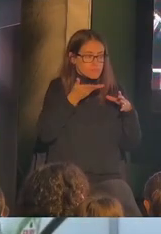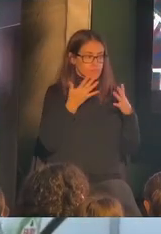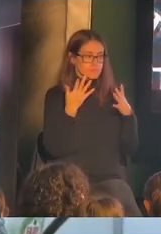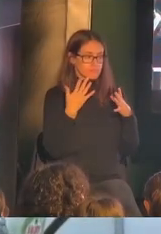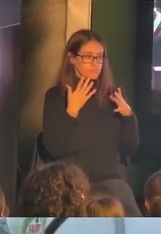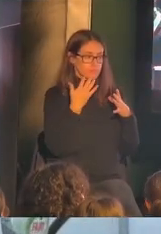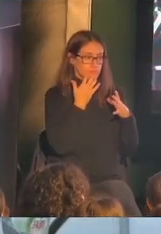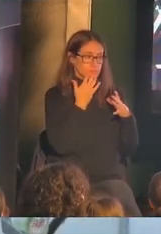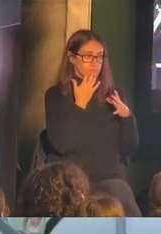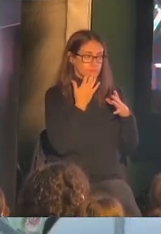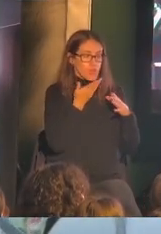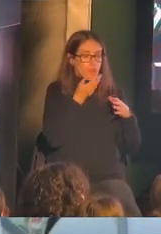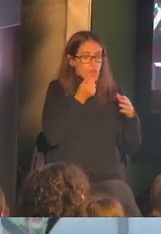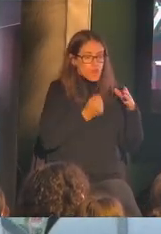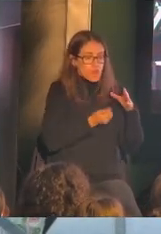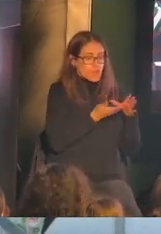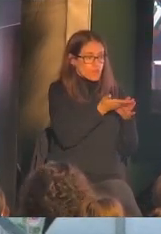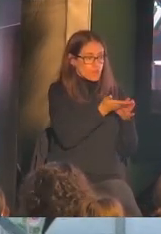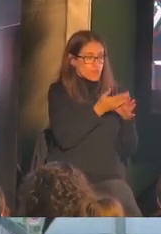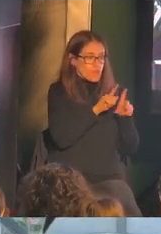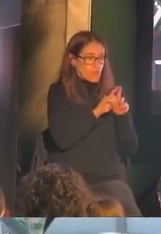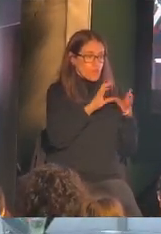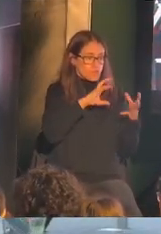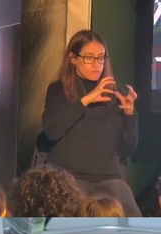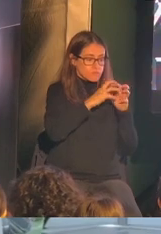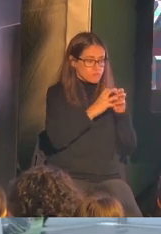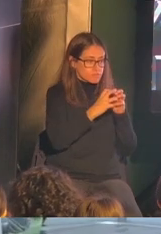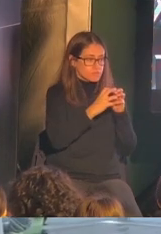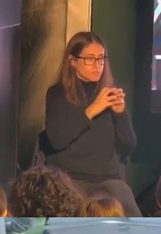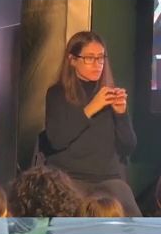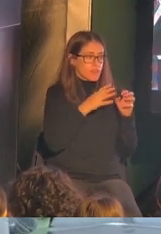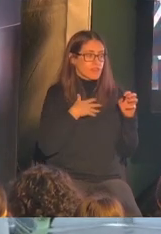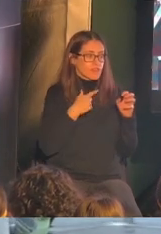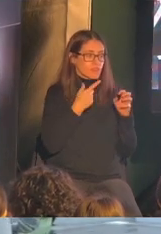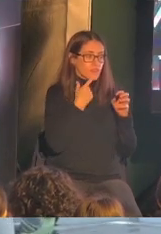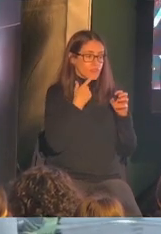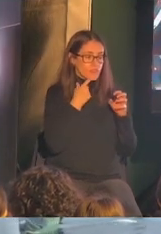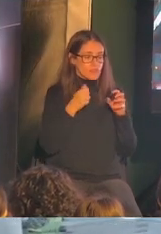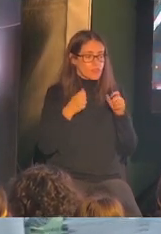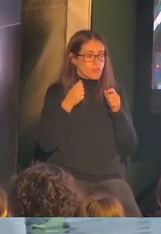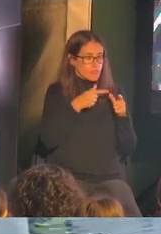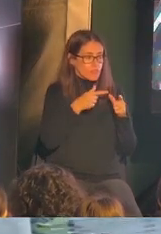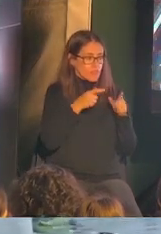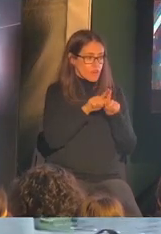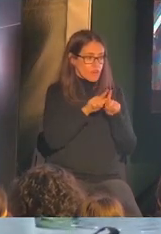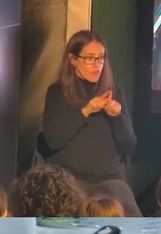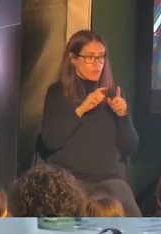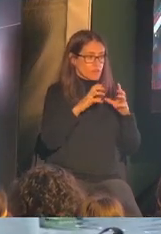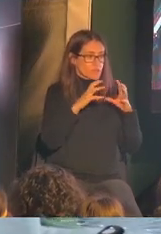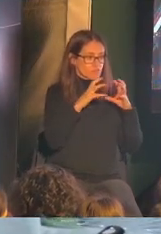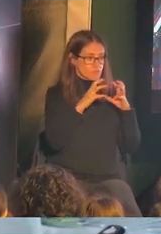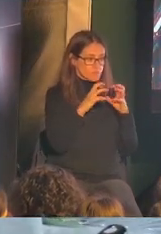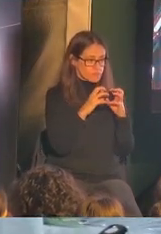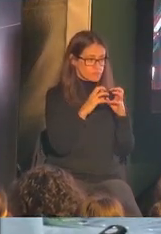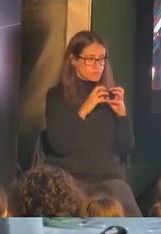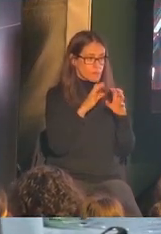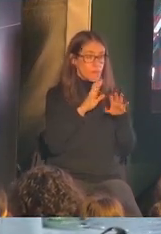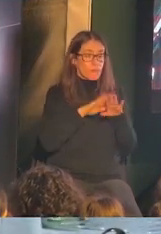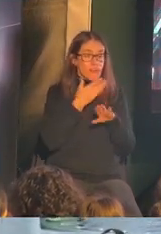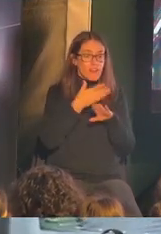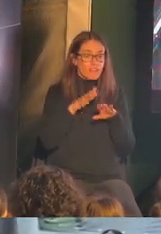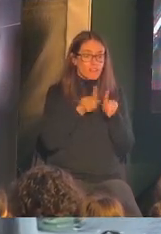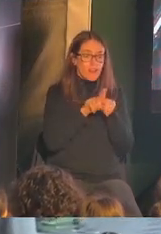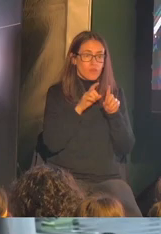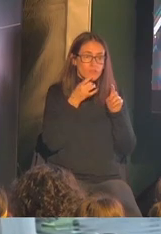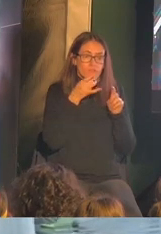la coagulació. Va, coagula, per tant, ens dona cohesió al pa de pessic i fa que quan tu l'agafes no es vagi trencant allò